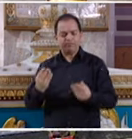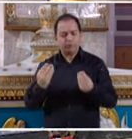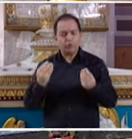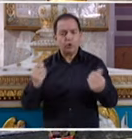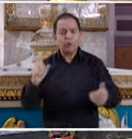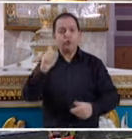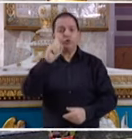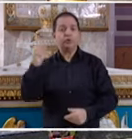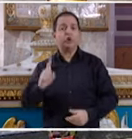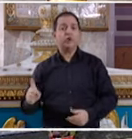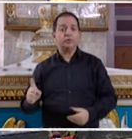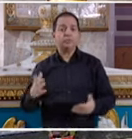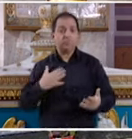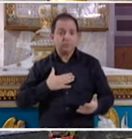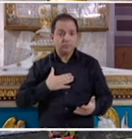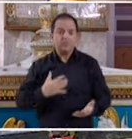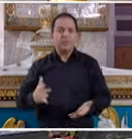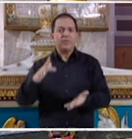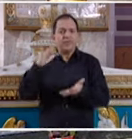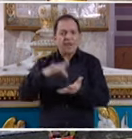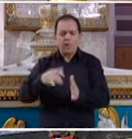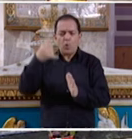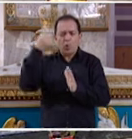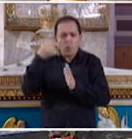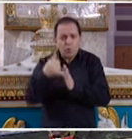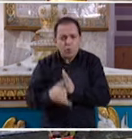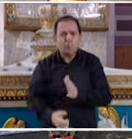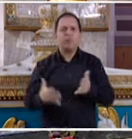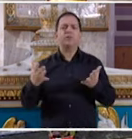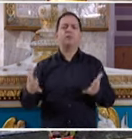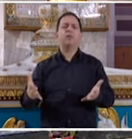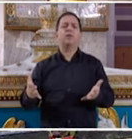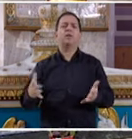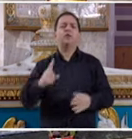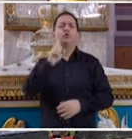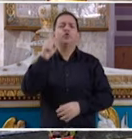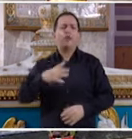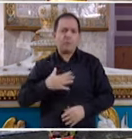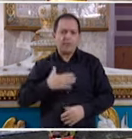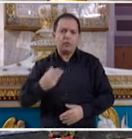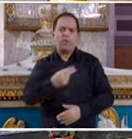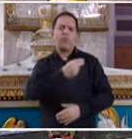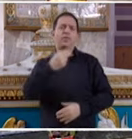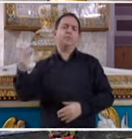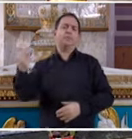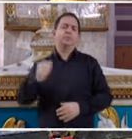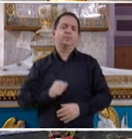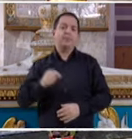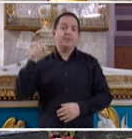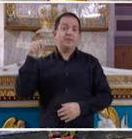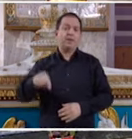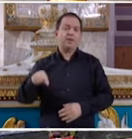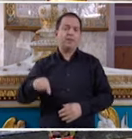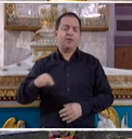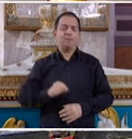και η ευχαριστία ως κέντρο και ουσία της ζωής μας είναι το θέμα μας. Άλλωστε η σημερινή ημέρα το καλεί,